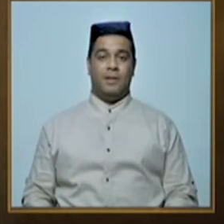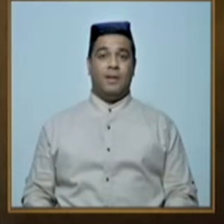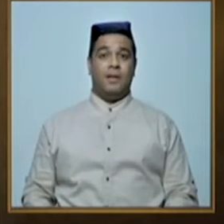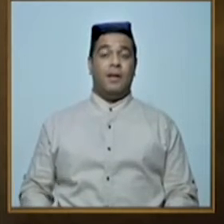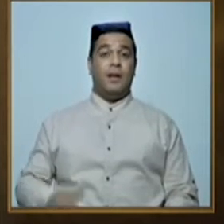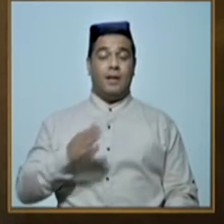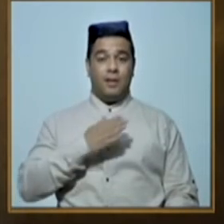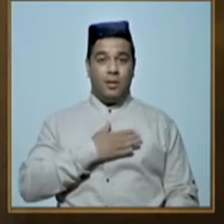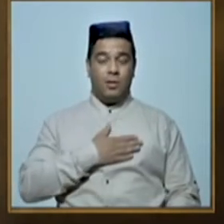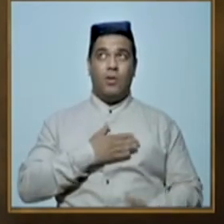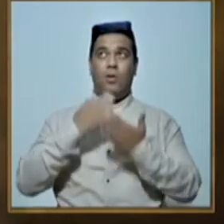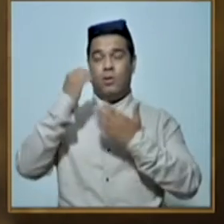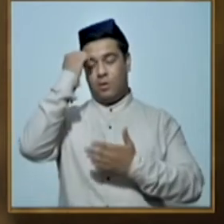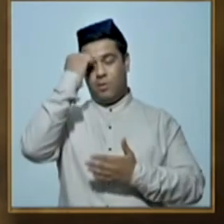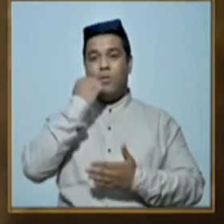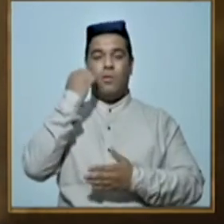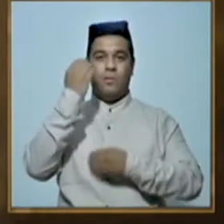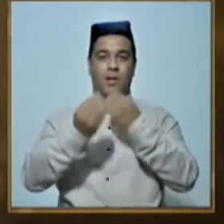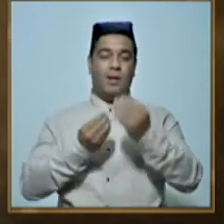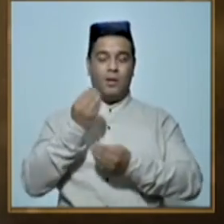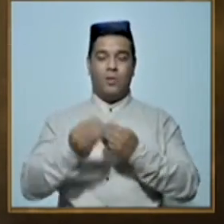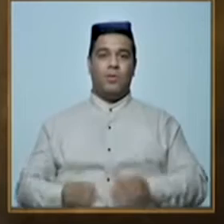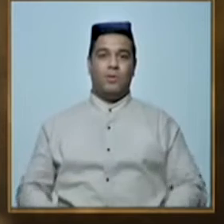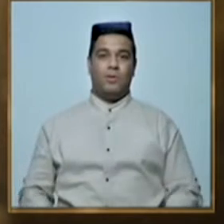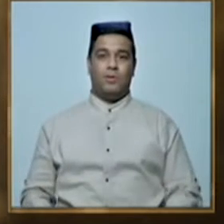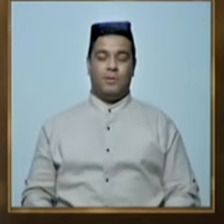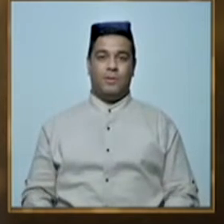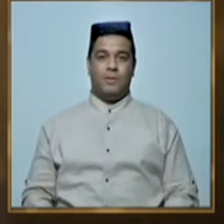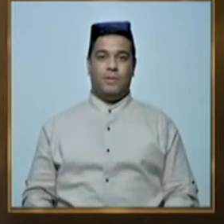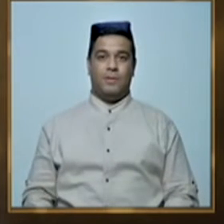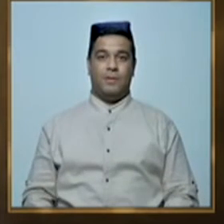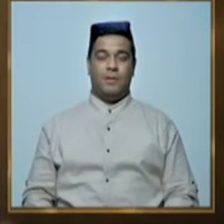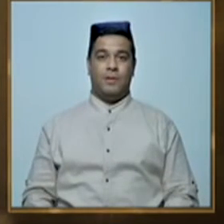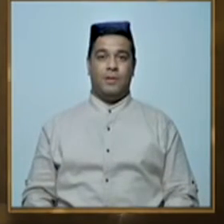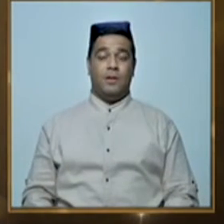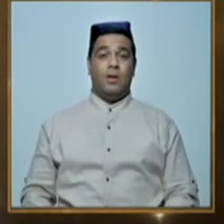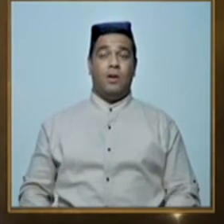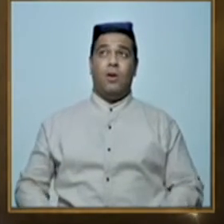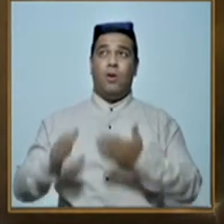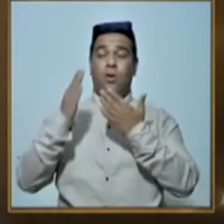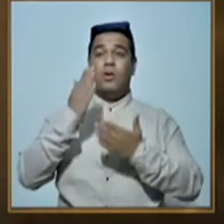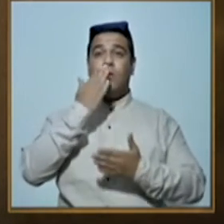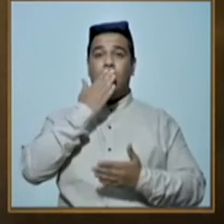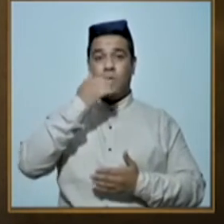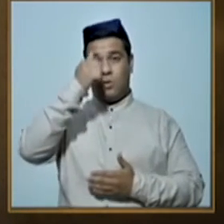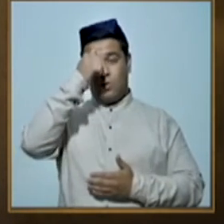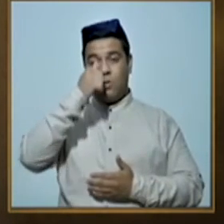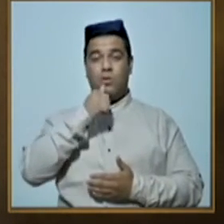Esselamu aleyküm ve rahmetullahi ve berekatuhu. Allah'ın Ramazan ayı